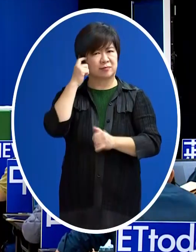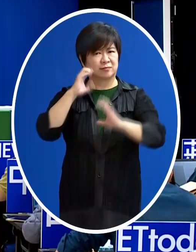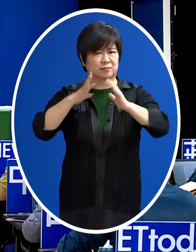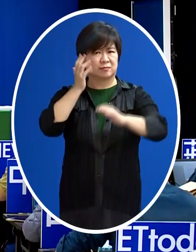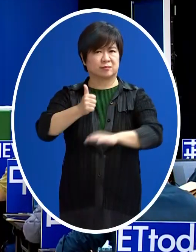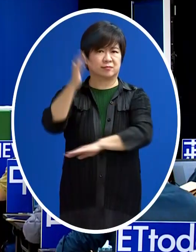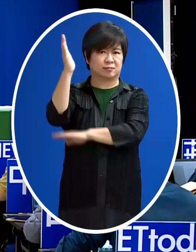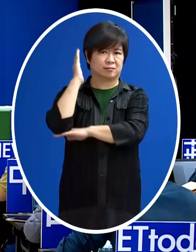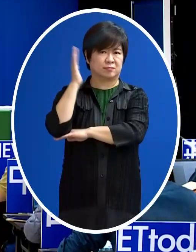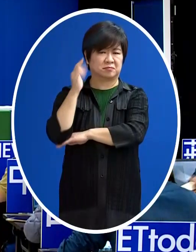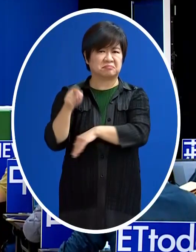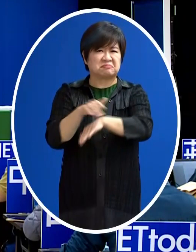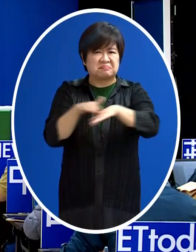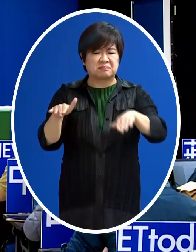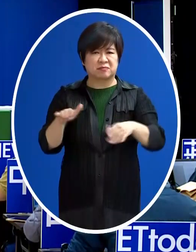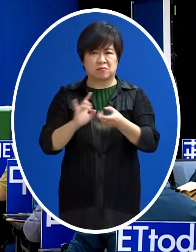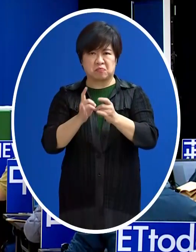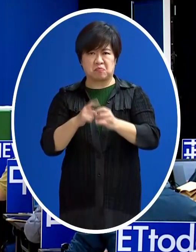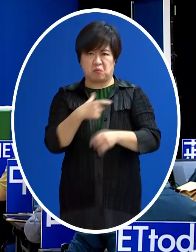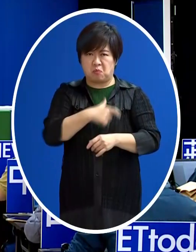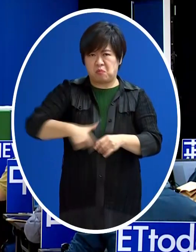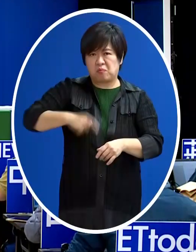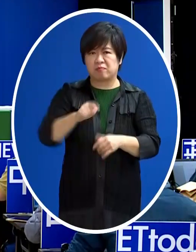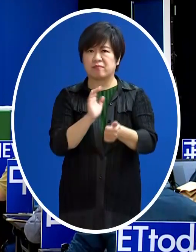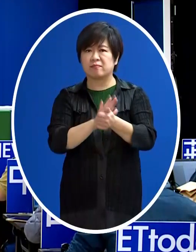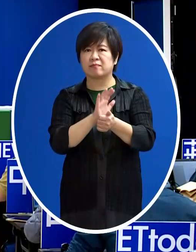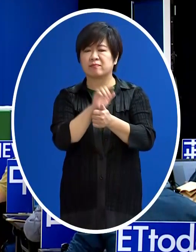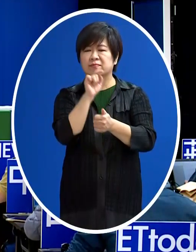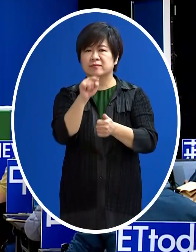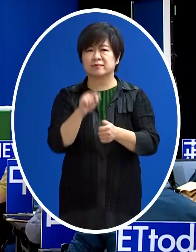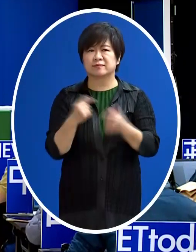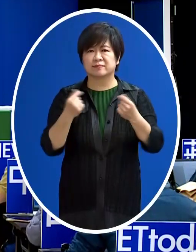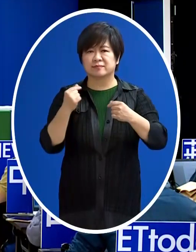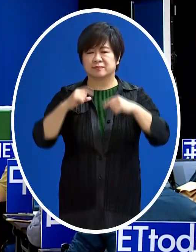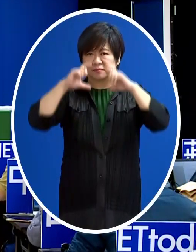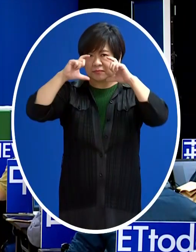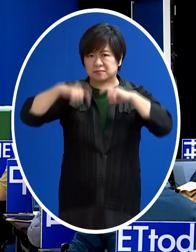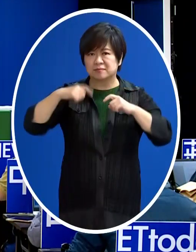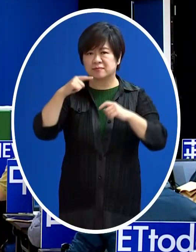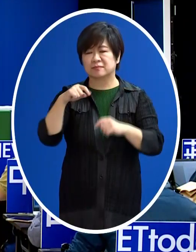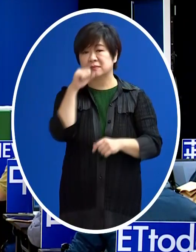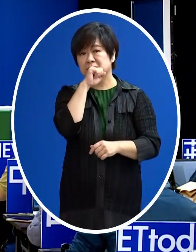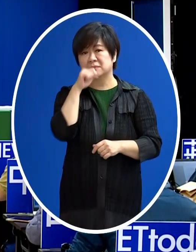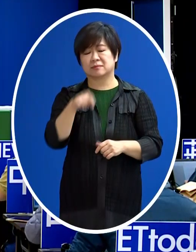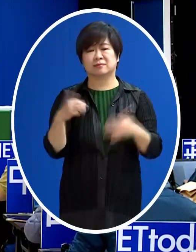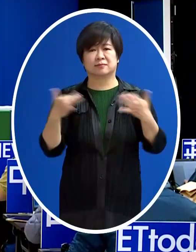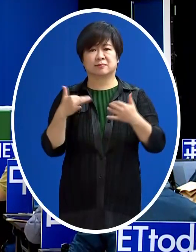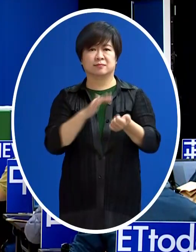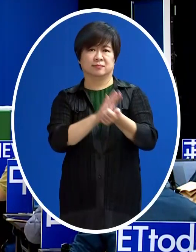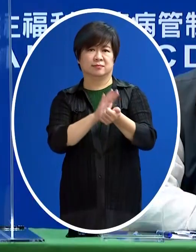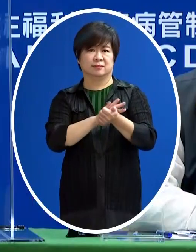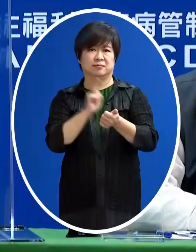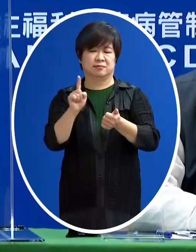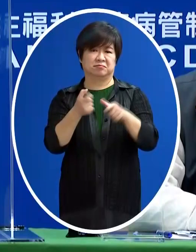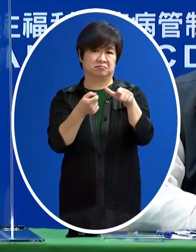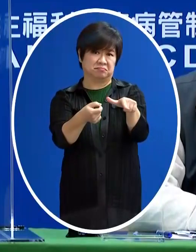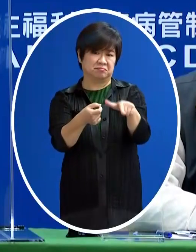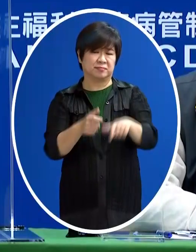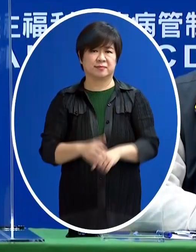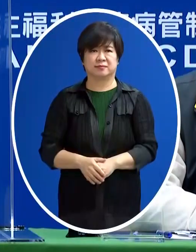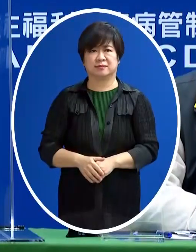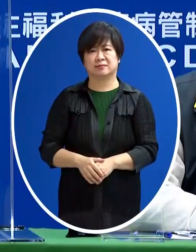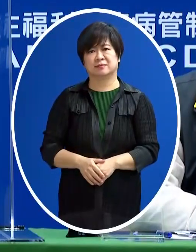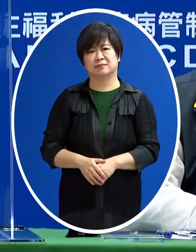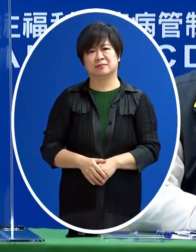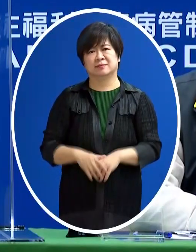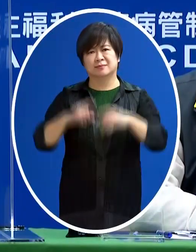排啊是有选举的考量，要替您洗白之前有脱口罩唱歌的争议，那部长怎么看？ 哎，第一个哈，没